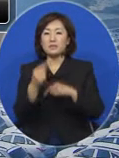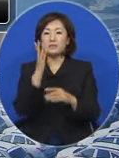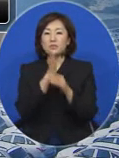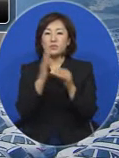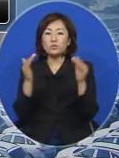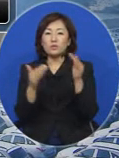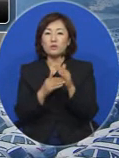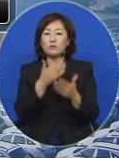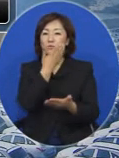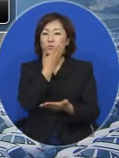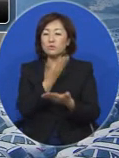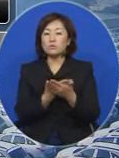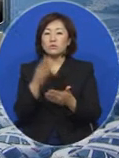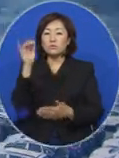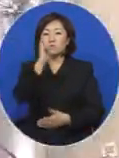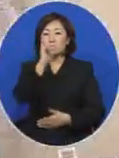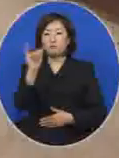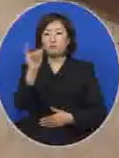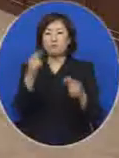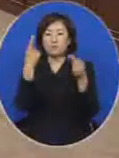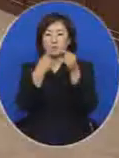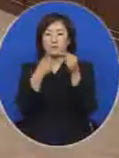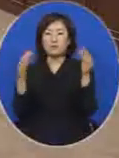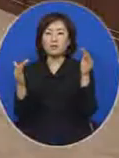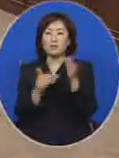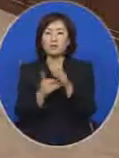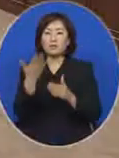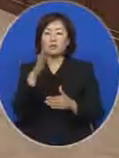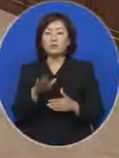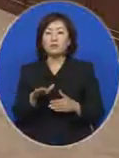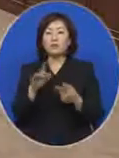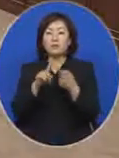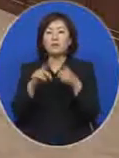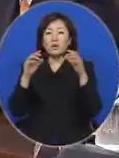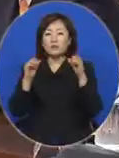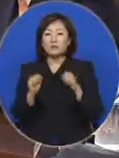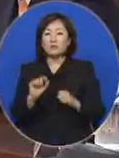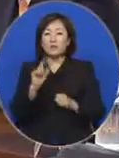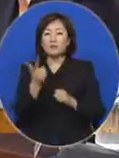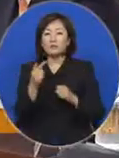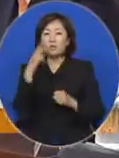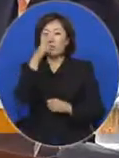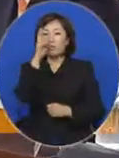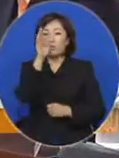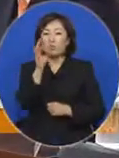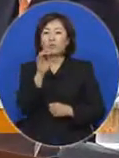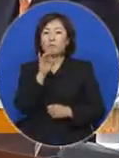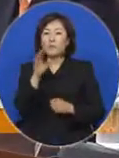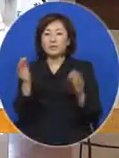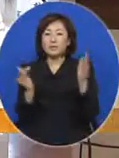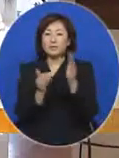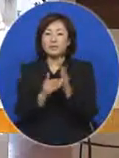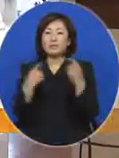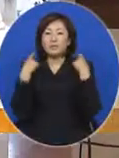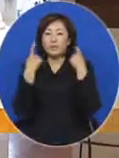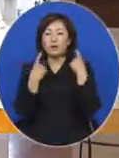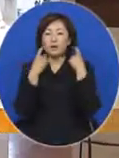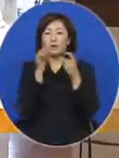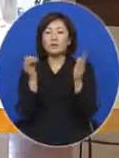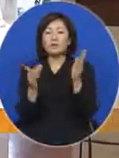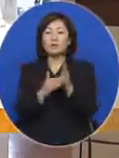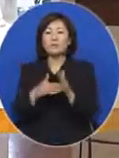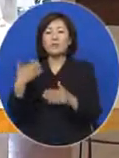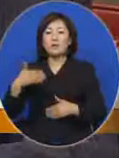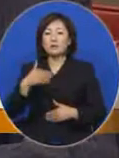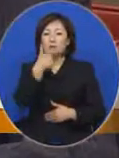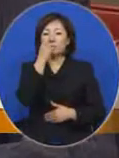그 잠재력은 단연 전국 최고입니다. 하지만 체류형 관광이 아닌 스쳐가는 관광이 되다 보니 아직은 걸음마 단계.